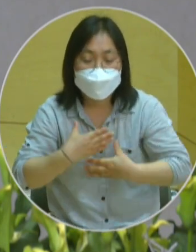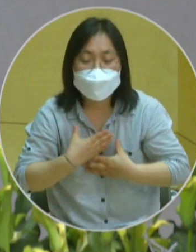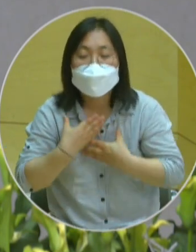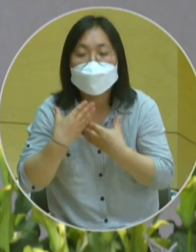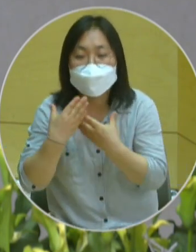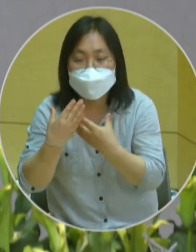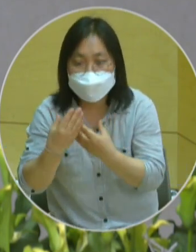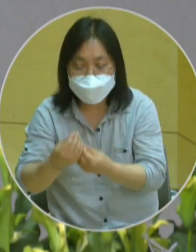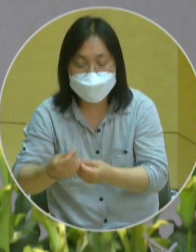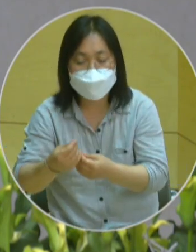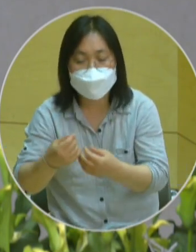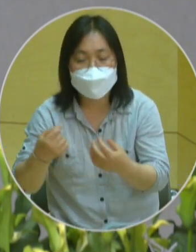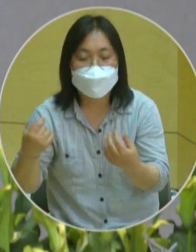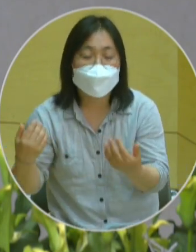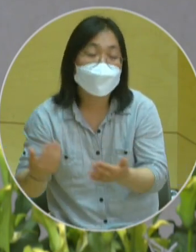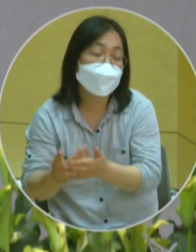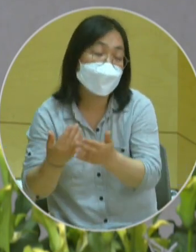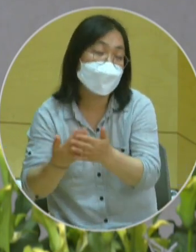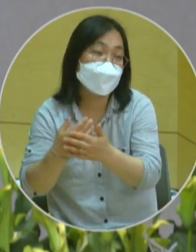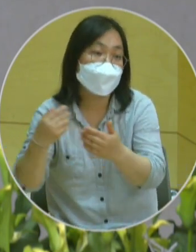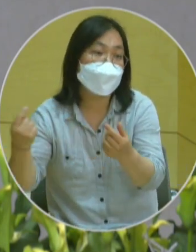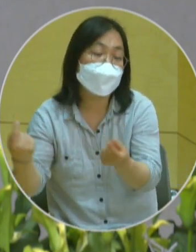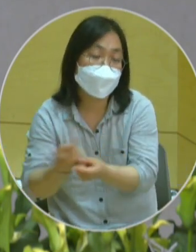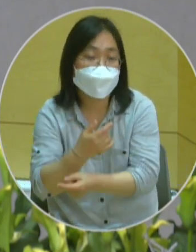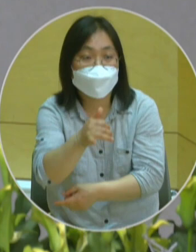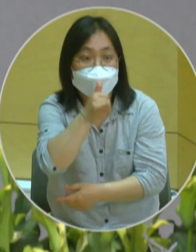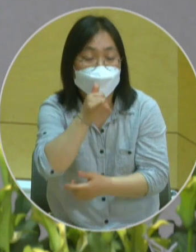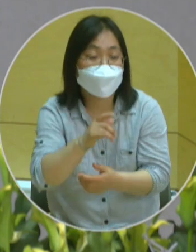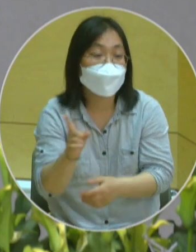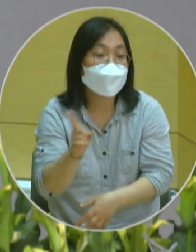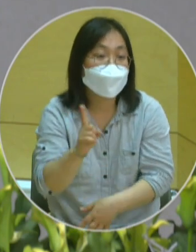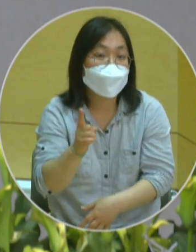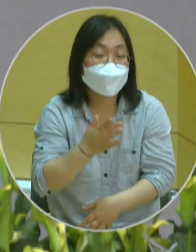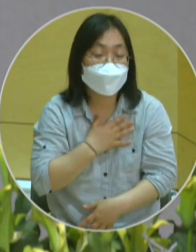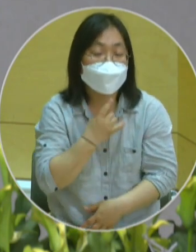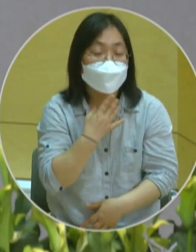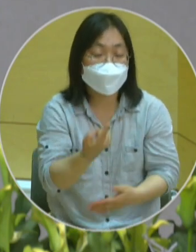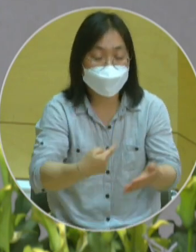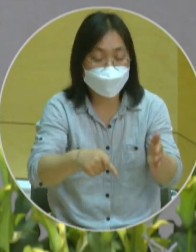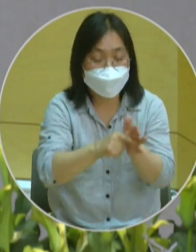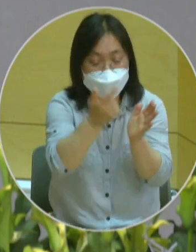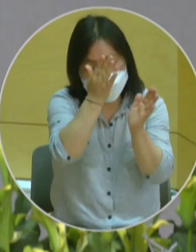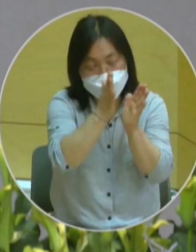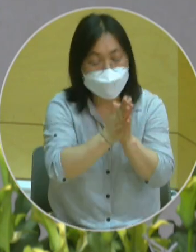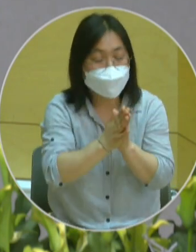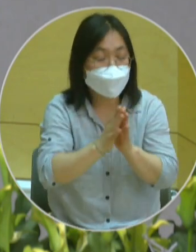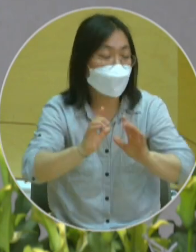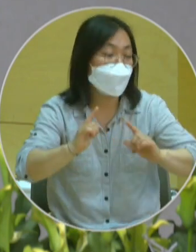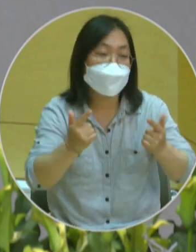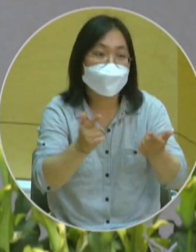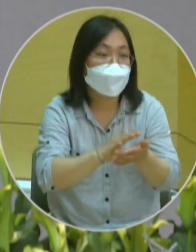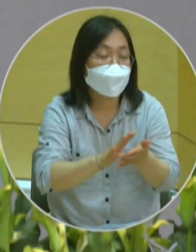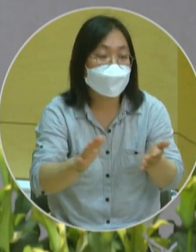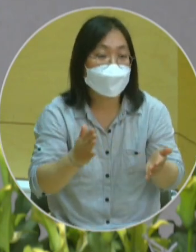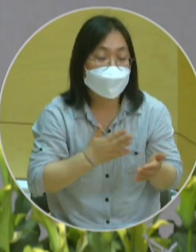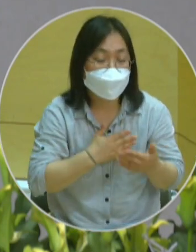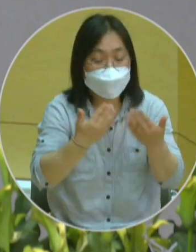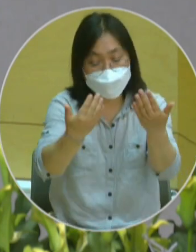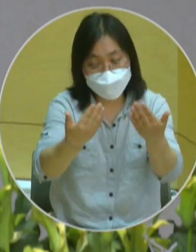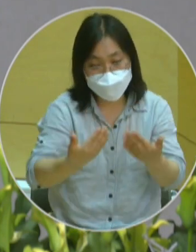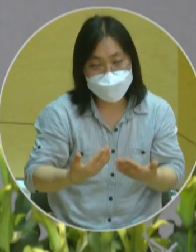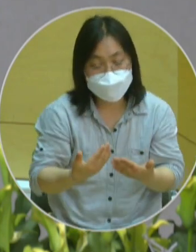있었다는 것입니다. 무엇을 말합니까? 나만을 위한 기도가 아니죠. 바로 나에게